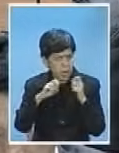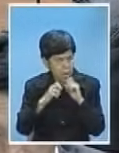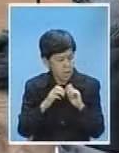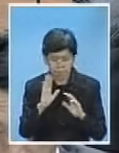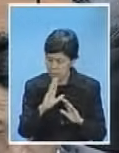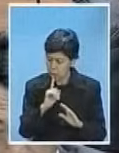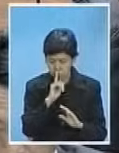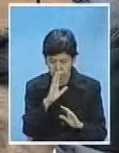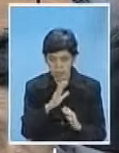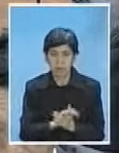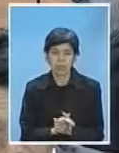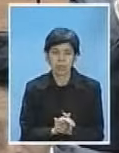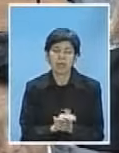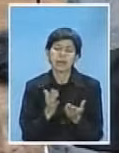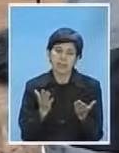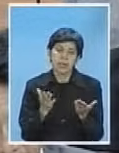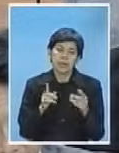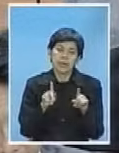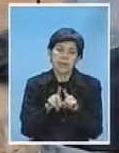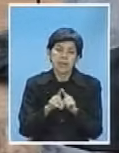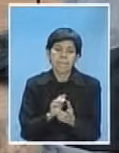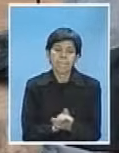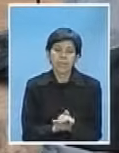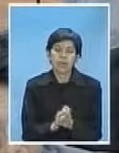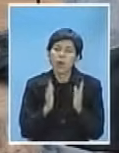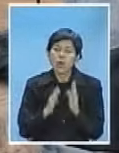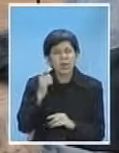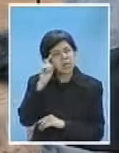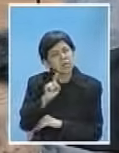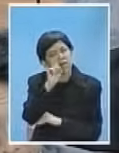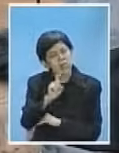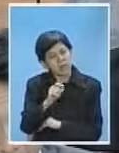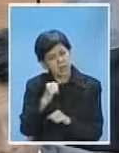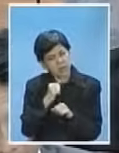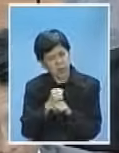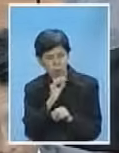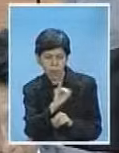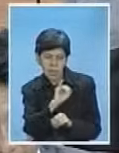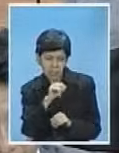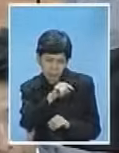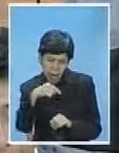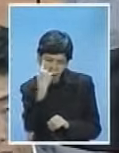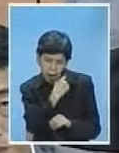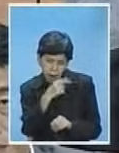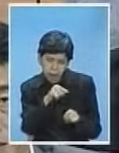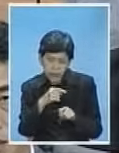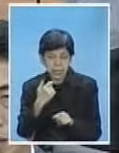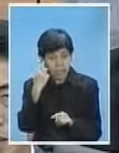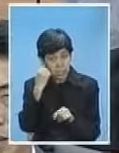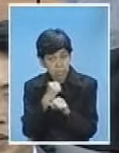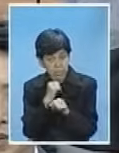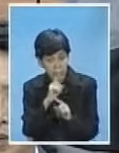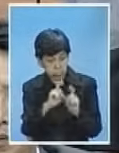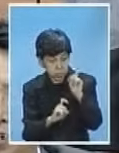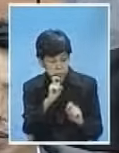าคือพูดง่ายๆคนที่สงสัยว่าเป็นโจรก่อการร้ายมีกี่คนสามารถฆ่า